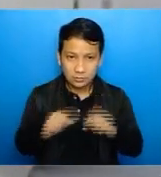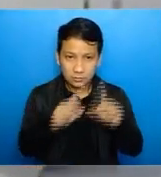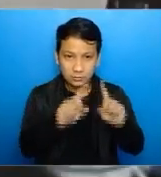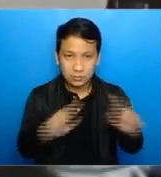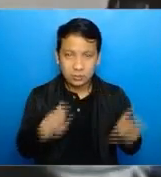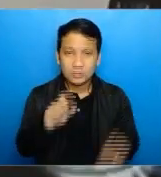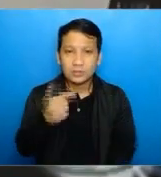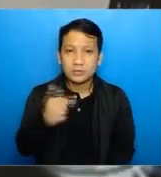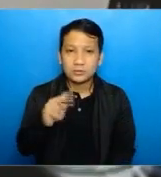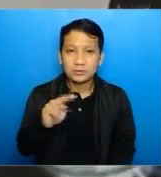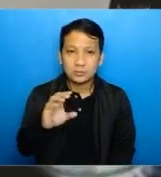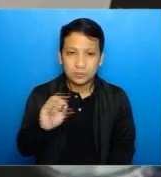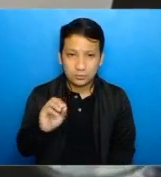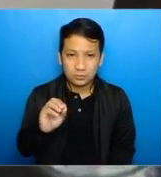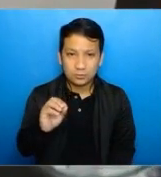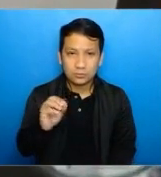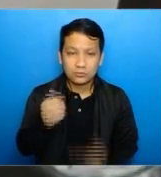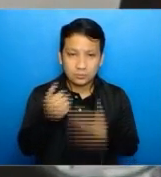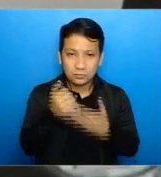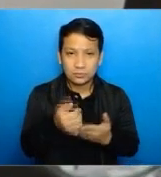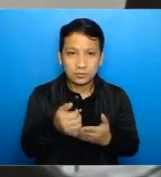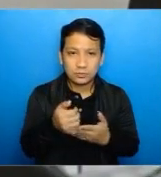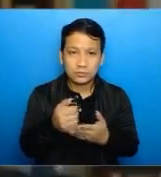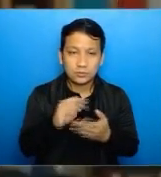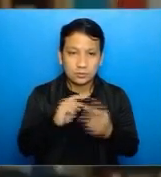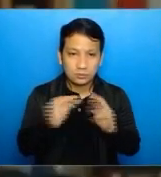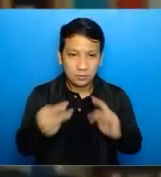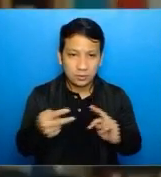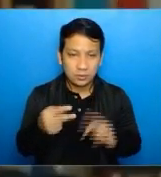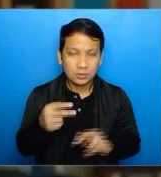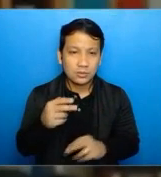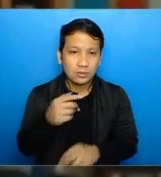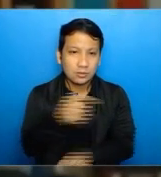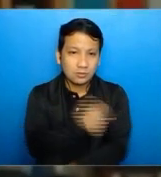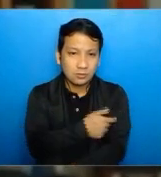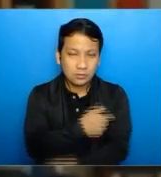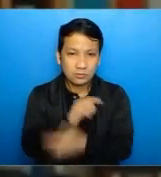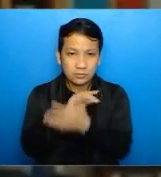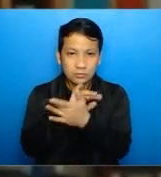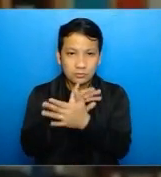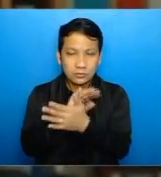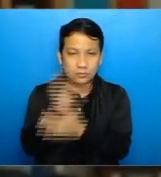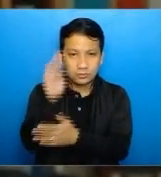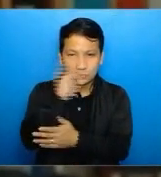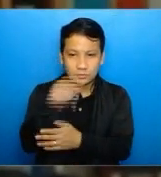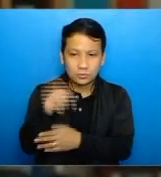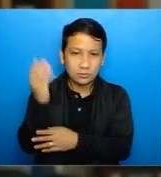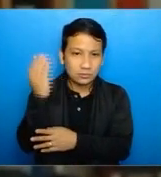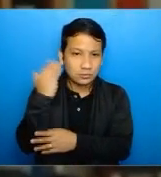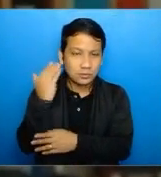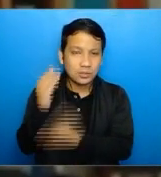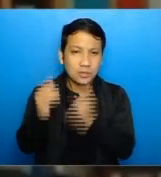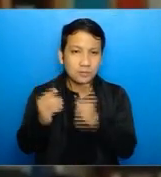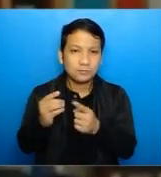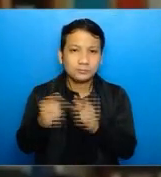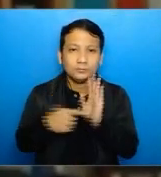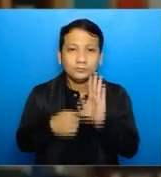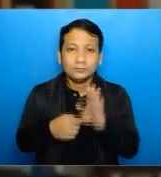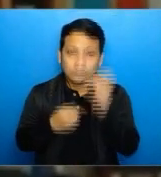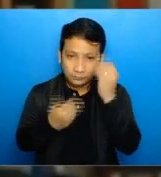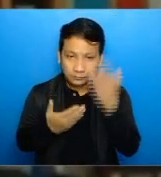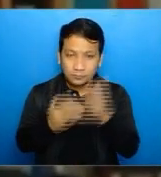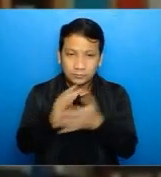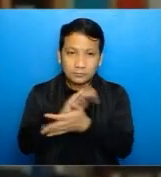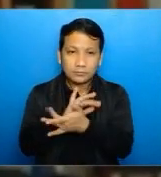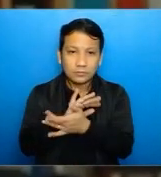sequencing na tumutukoy sa variants ng COVID-19. Pangamba tuloy ng dating advisor ng National Task Force Against